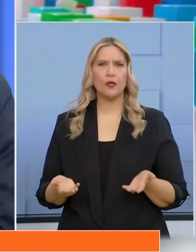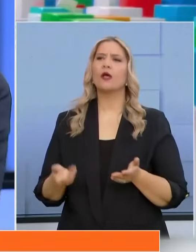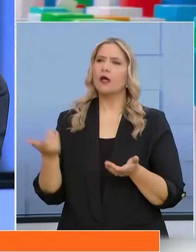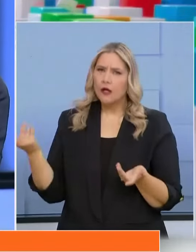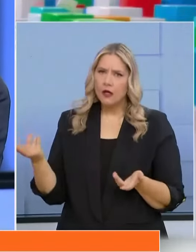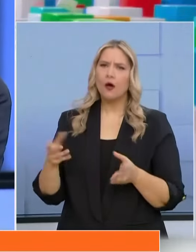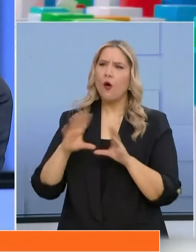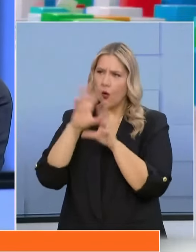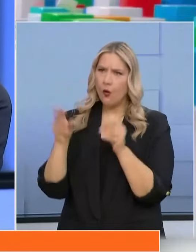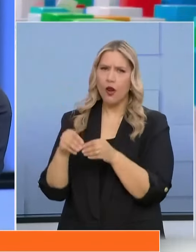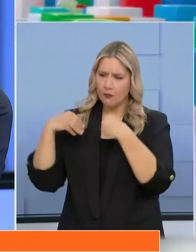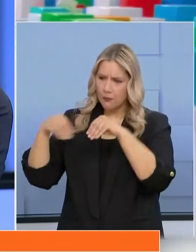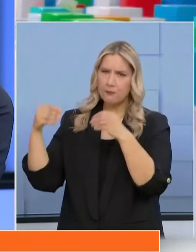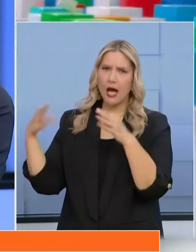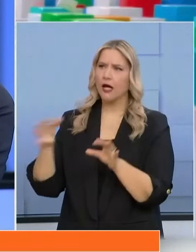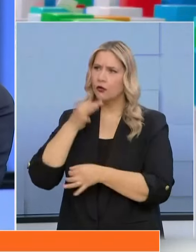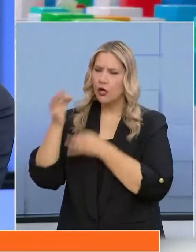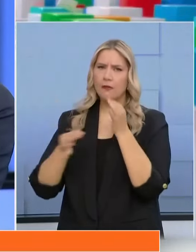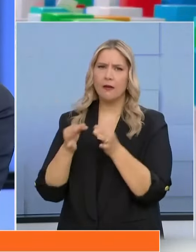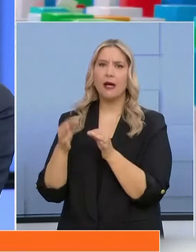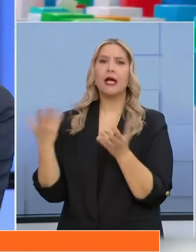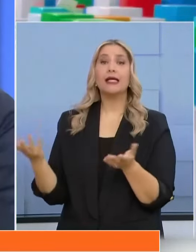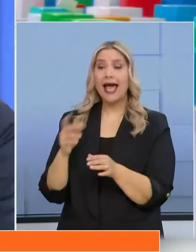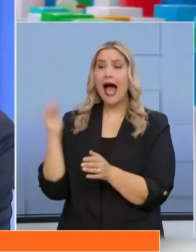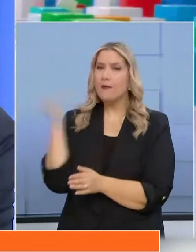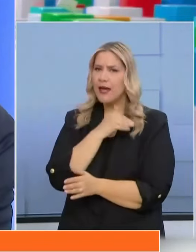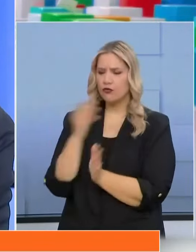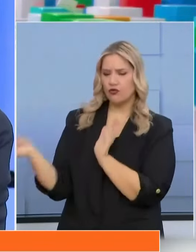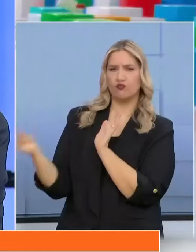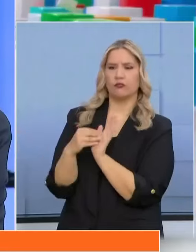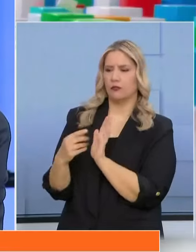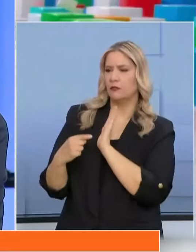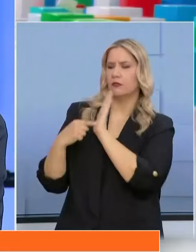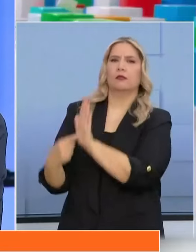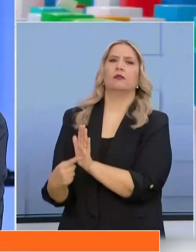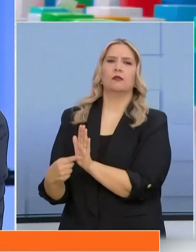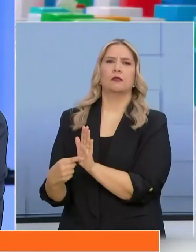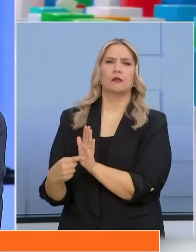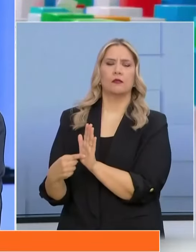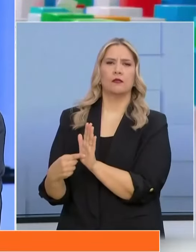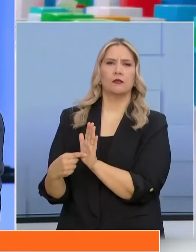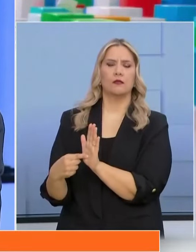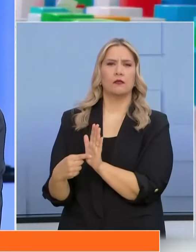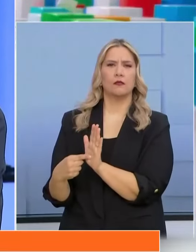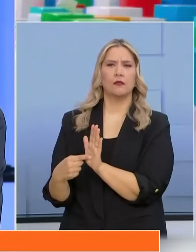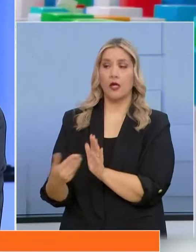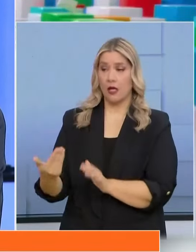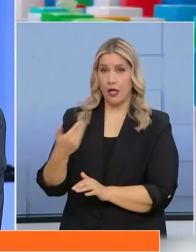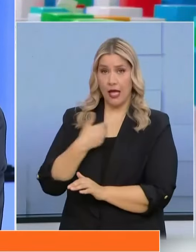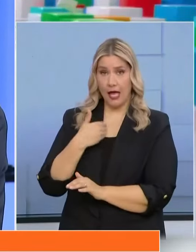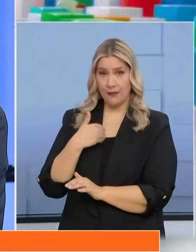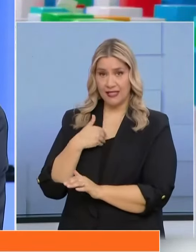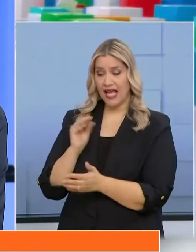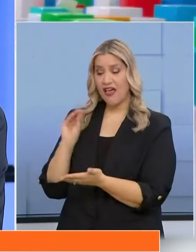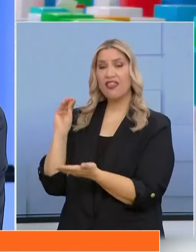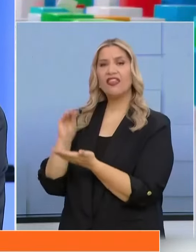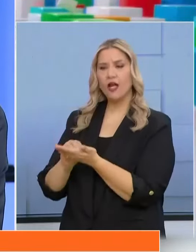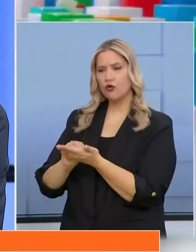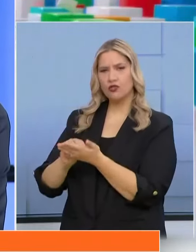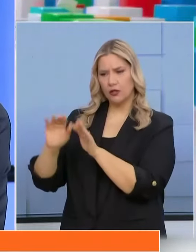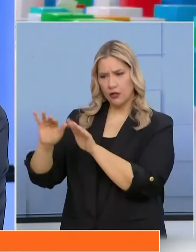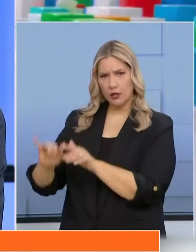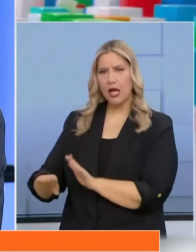και στις αρχές και δηλωμένο στο πόθεν έσχες από τη στιγμή που θα κάνουμε εμείς τη δήλωσή μας